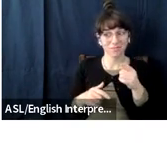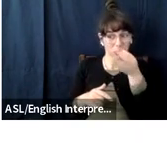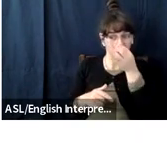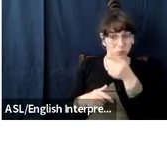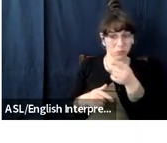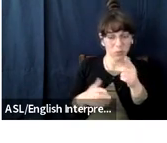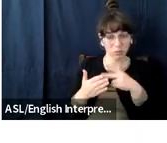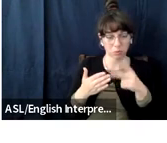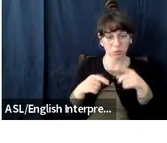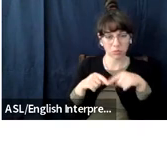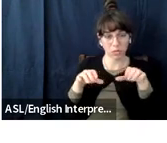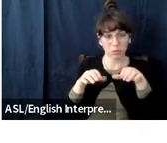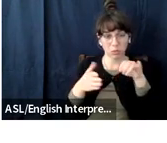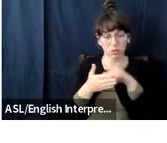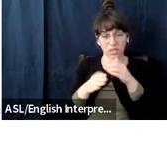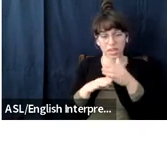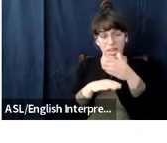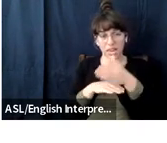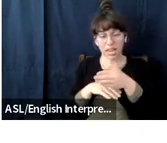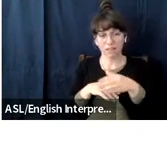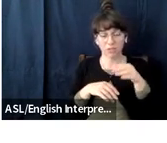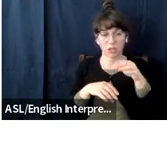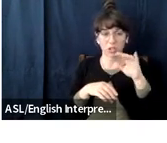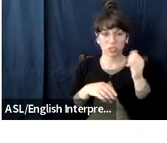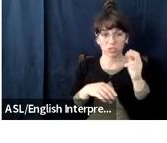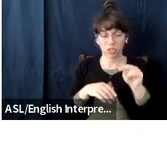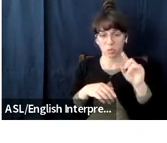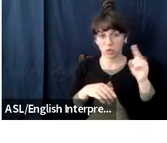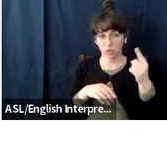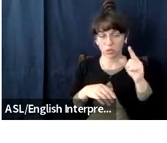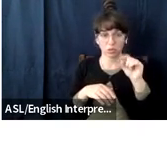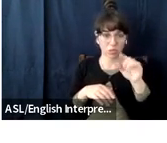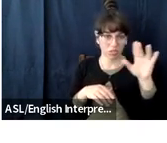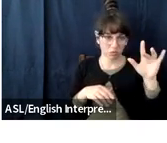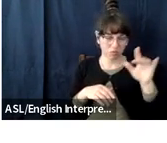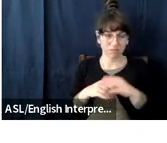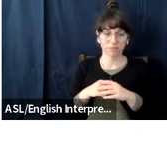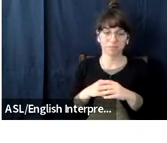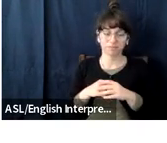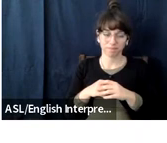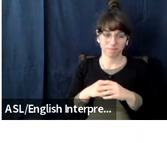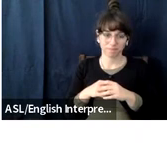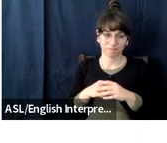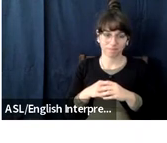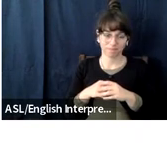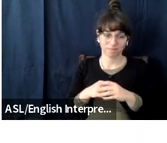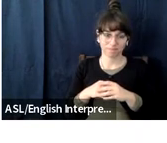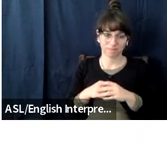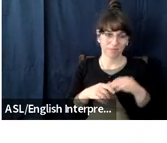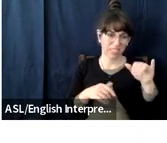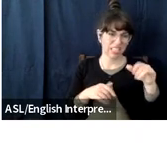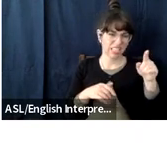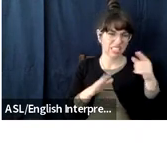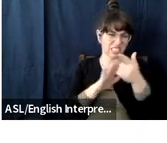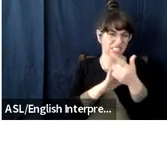after January 1 of 2025. Again, that's what this law requires,